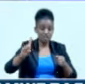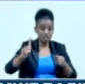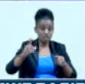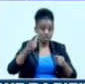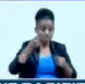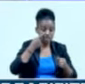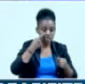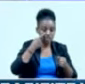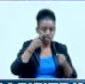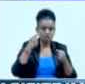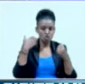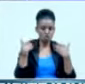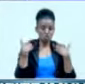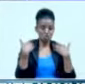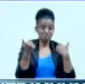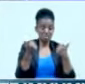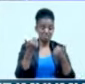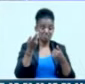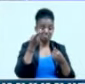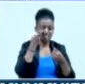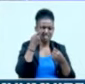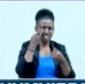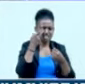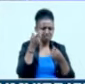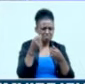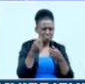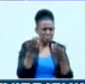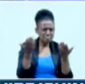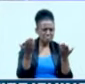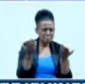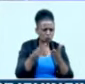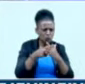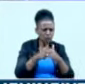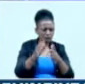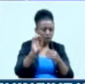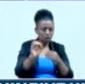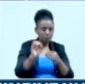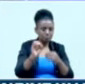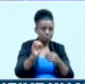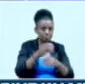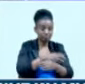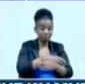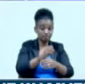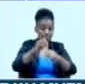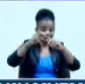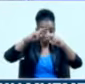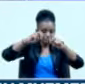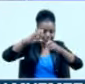cyasanze inzego z'ubuzima zifite aho zihagaze. Ntabwo twahereye kuri zero twubaka ubushobozi bwo